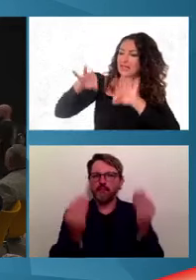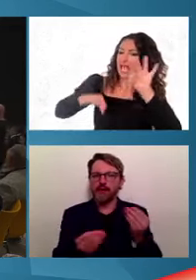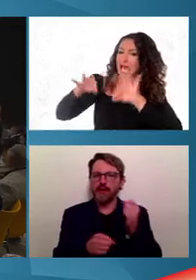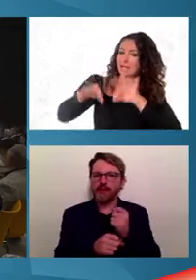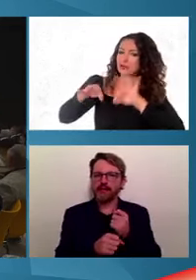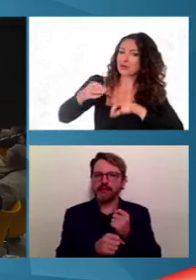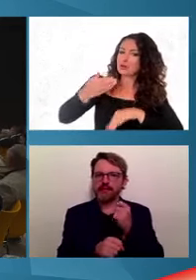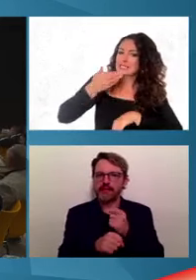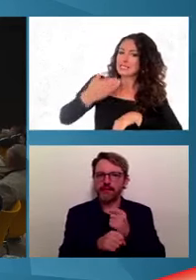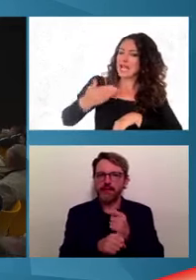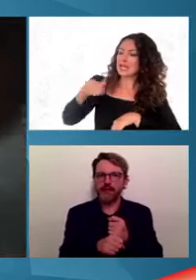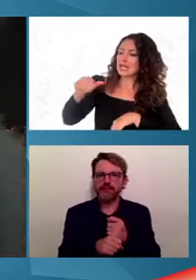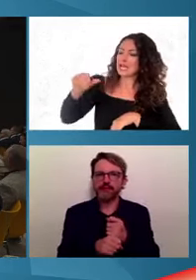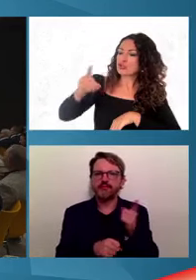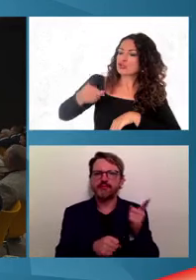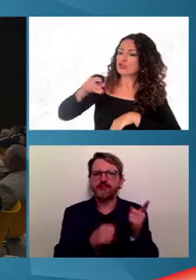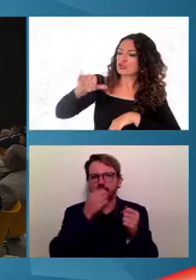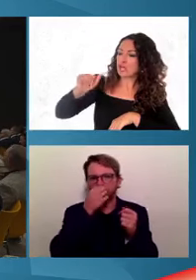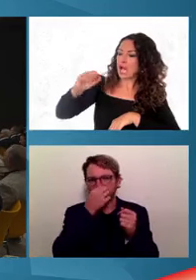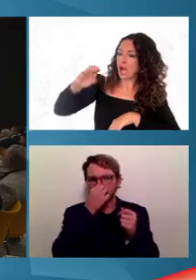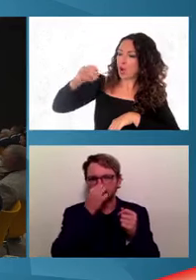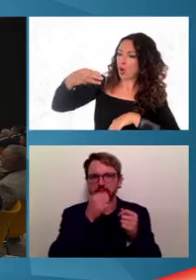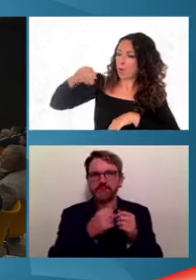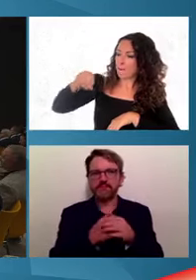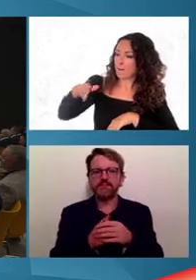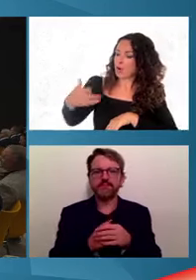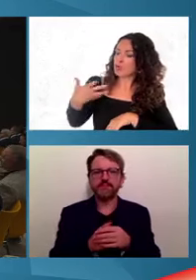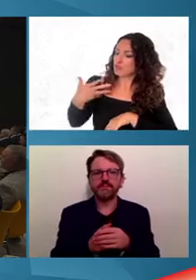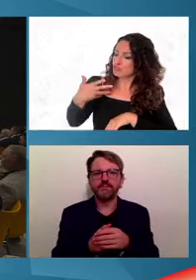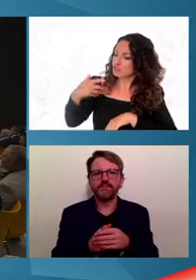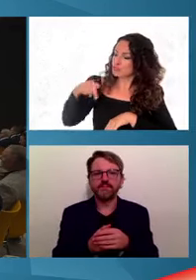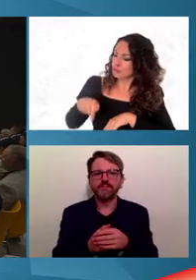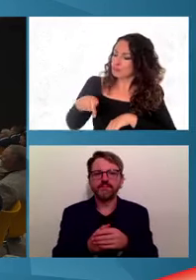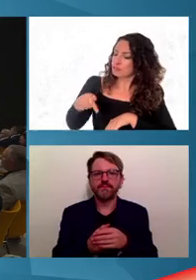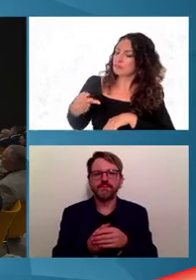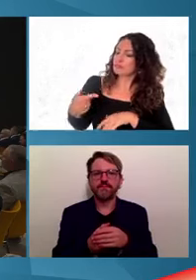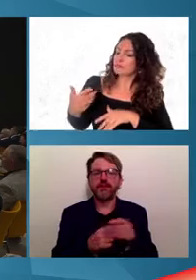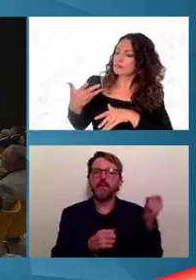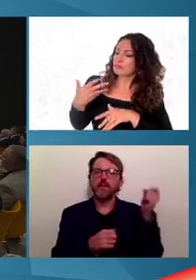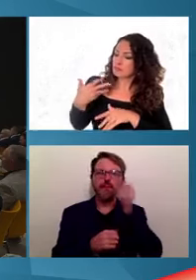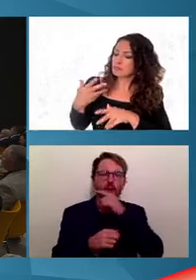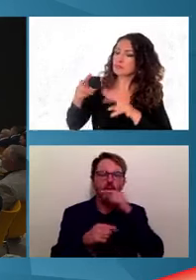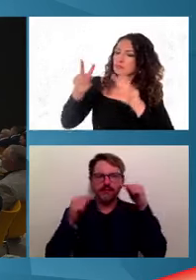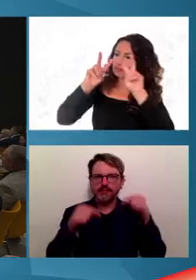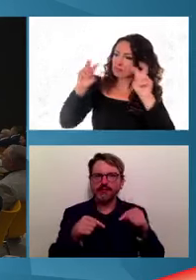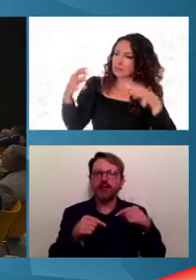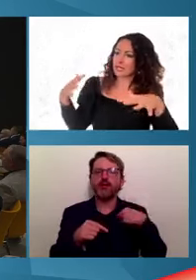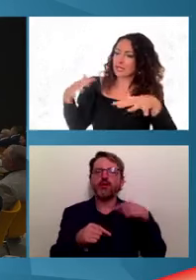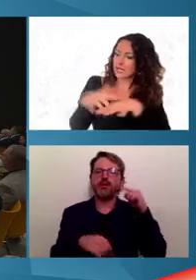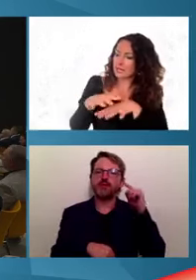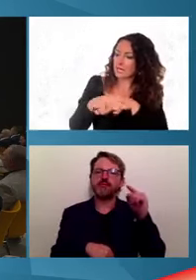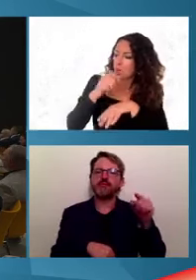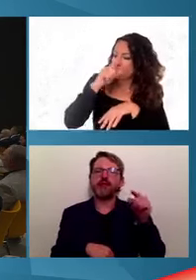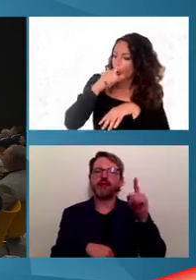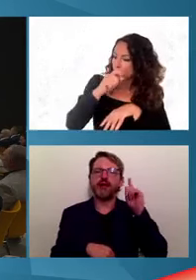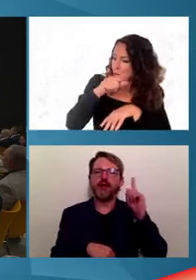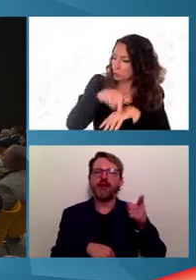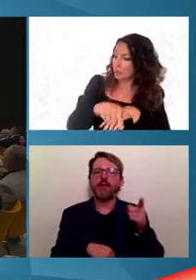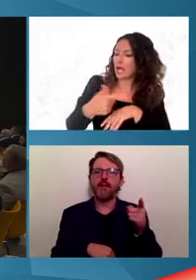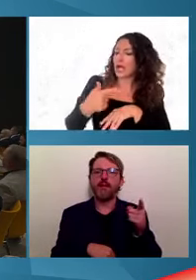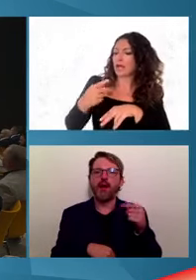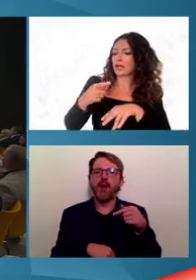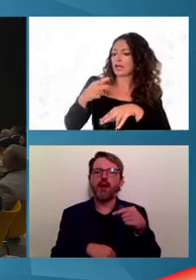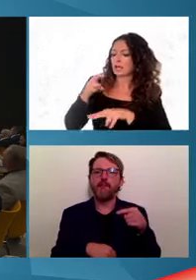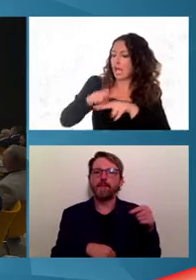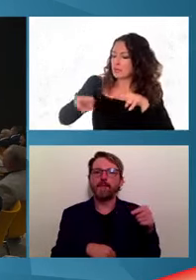di progetti culturali innovativi, di rete locale, culturale, internazionale anche o a livello nazionale e anche